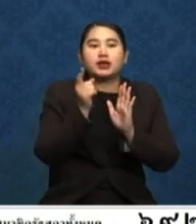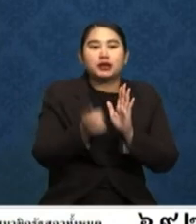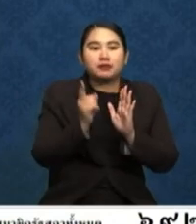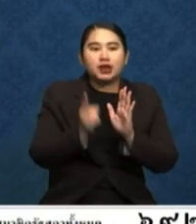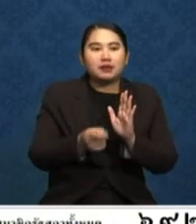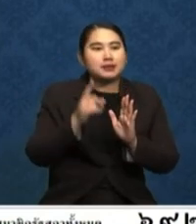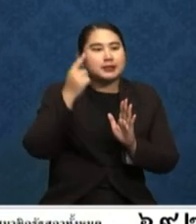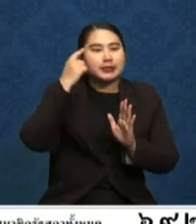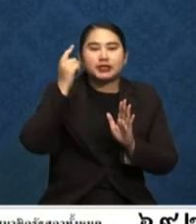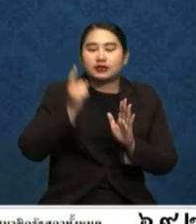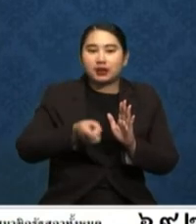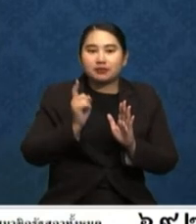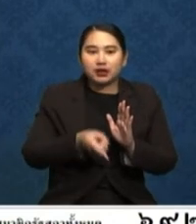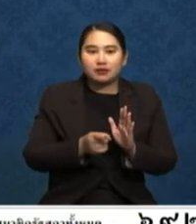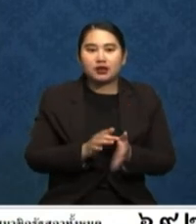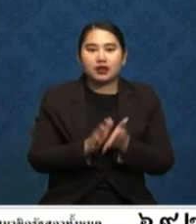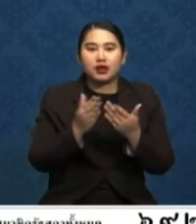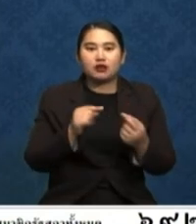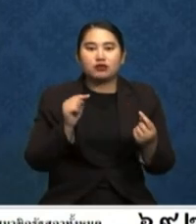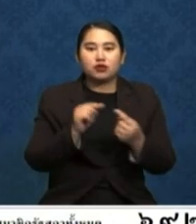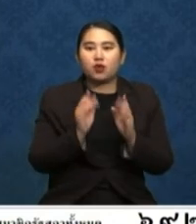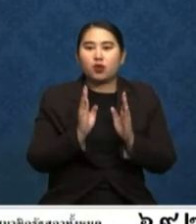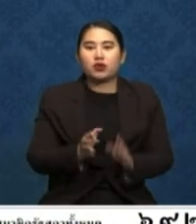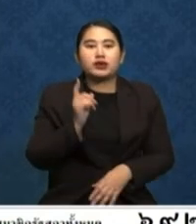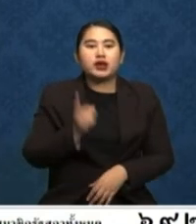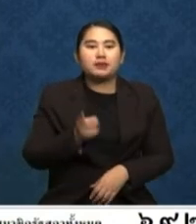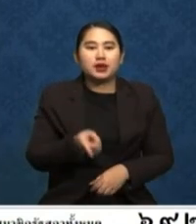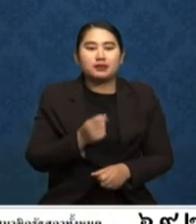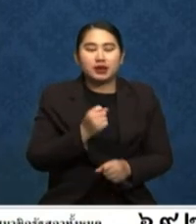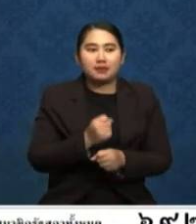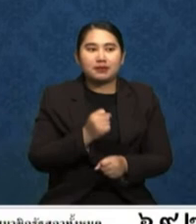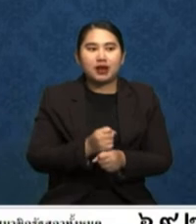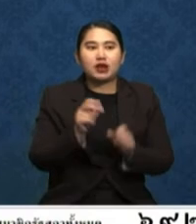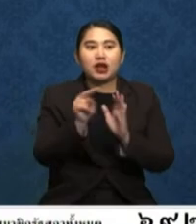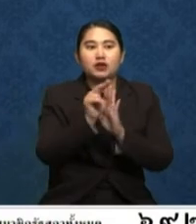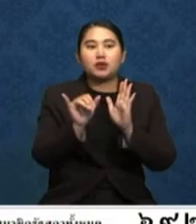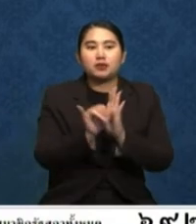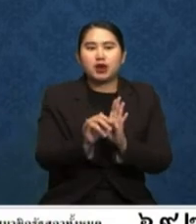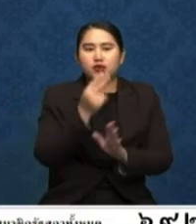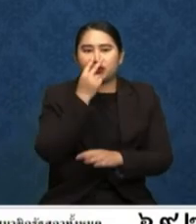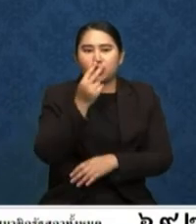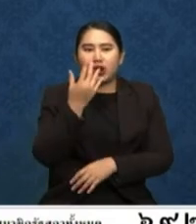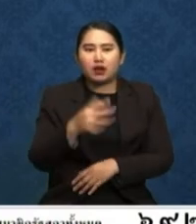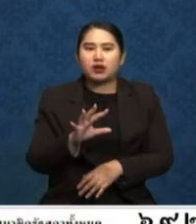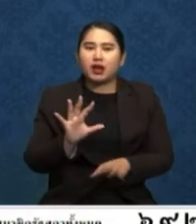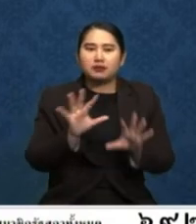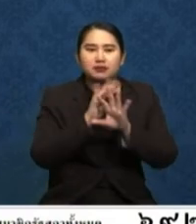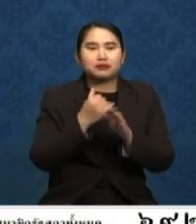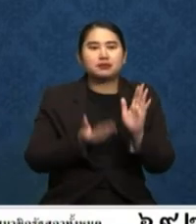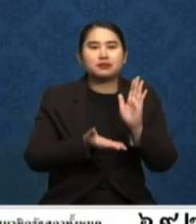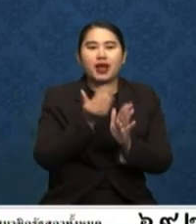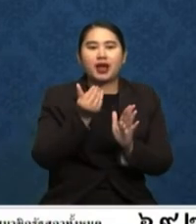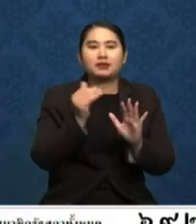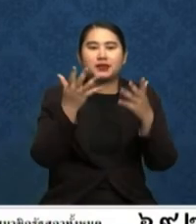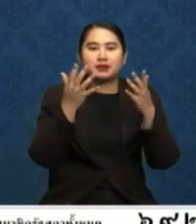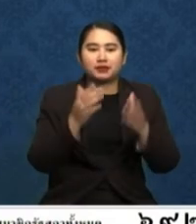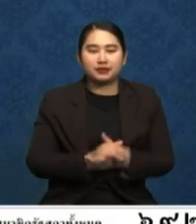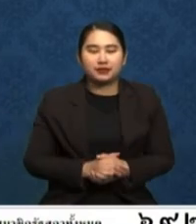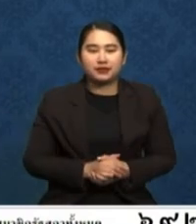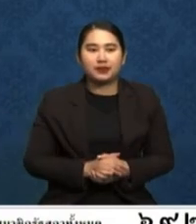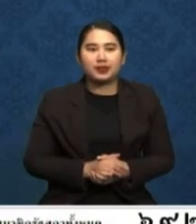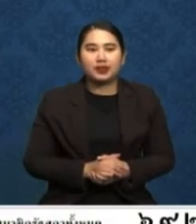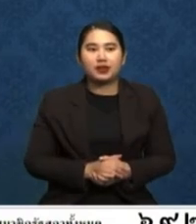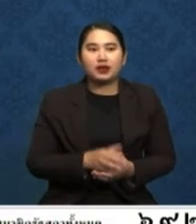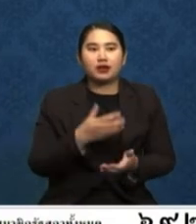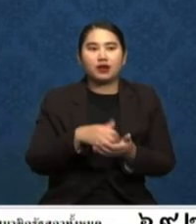ความคิดแบบเดิมและใช้คนเดิมๆในการทำนโยบายที่ดูแล้วก็ไม่น่าจะประสบความสำเร็จ